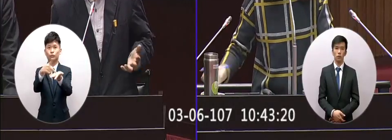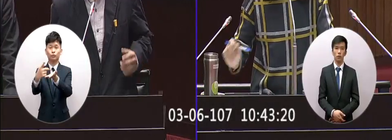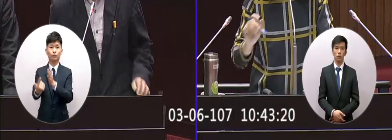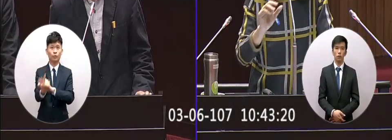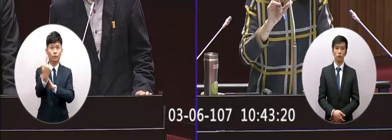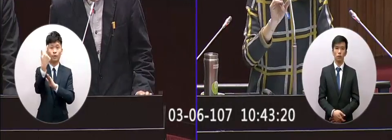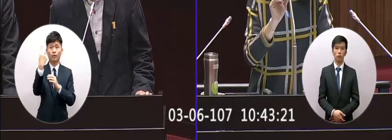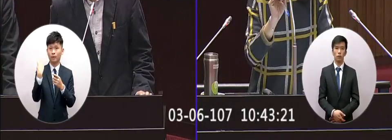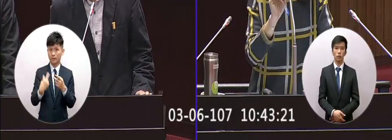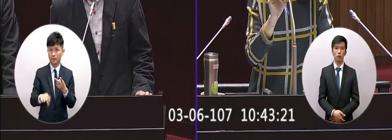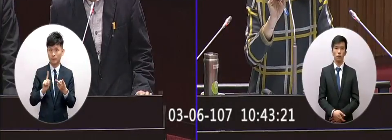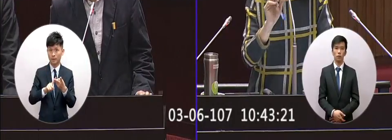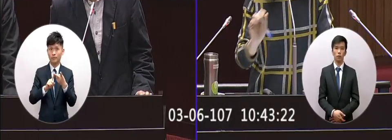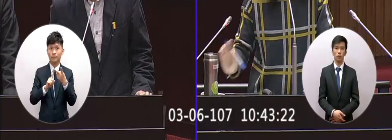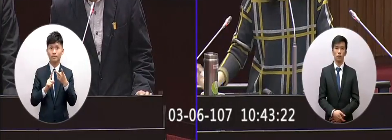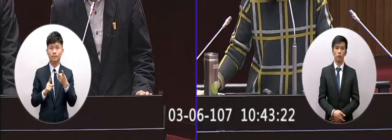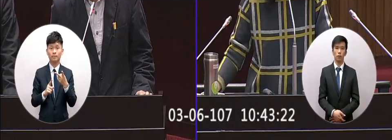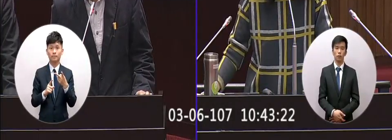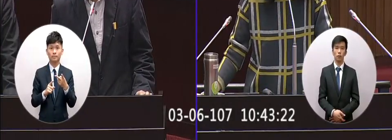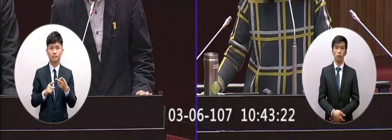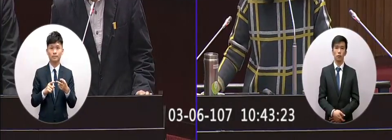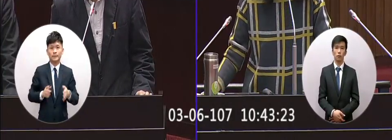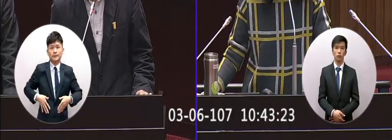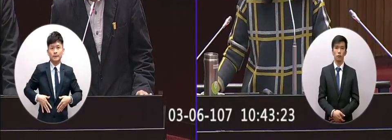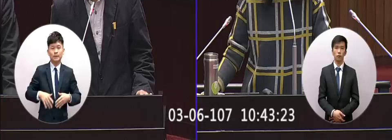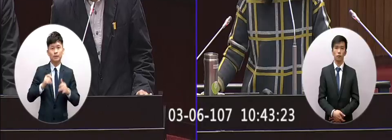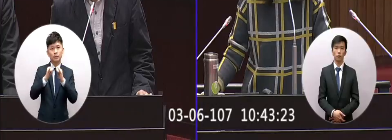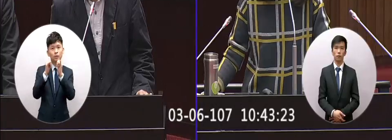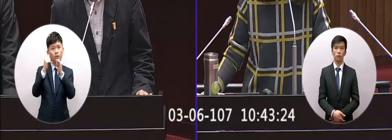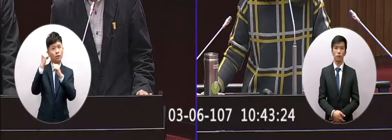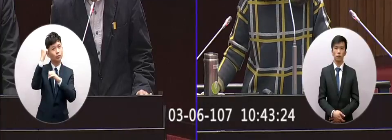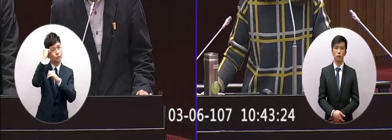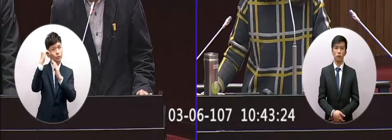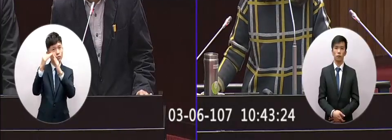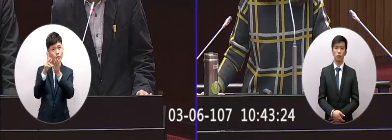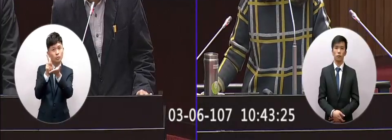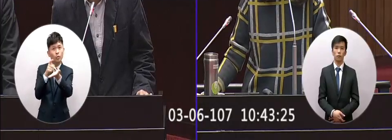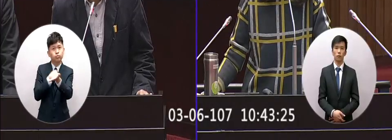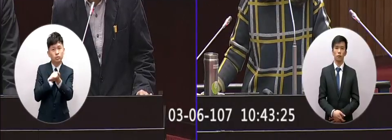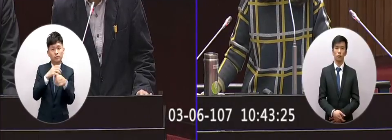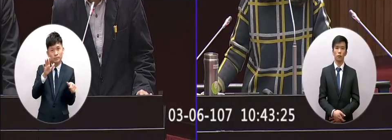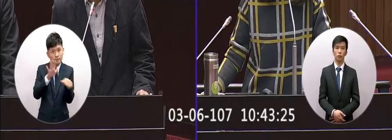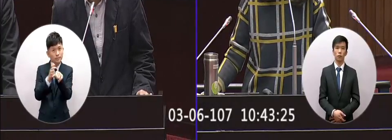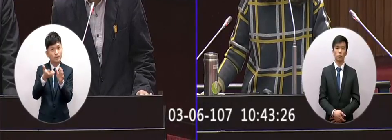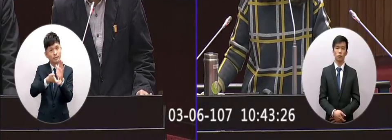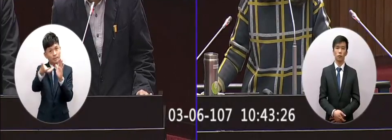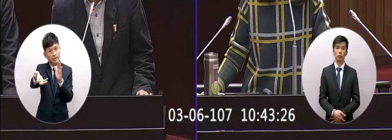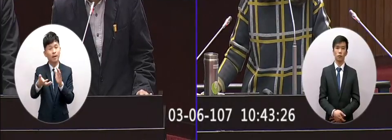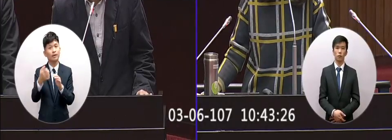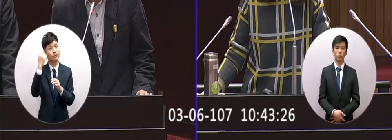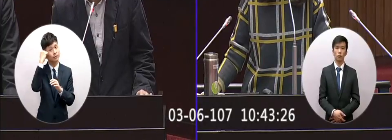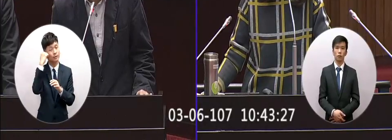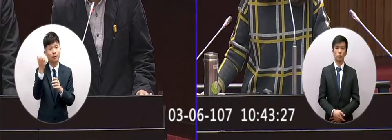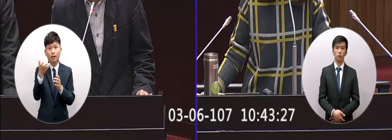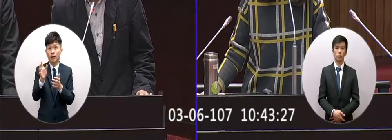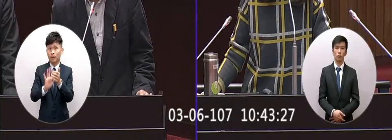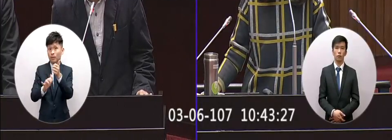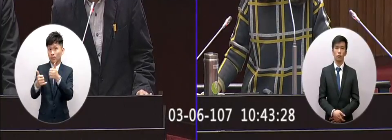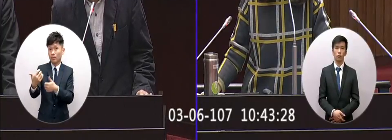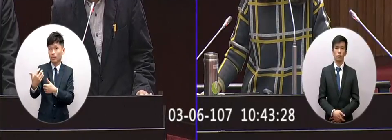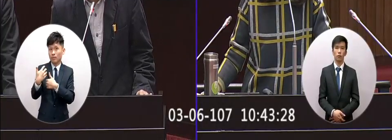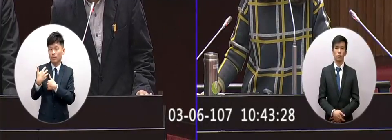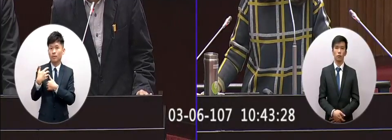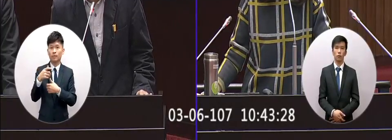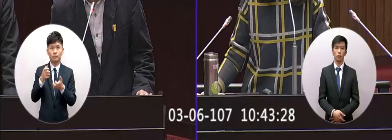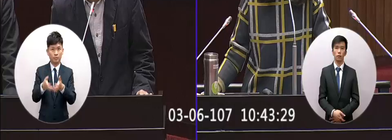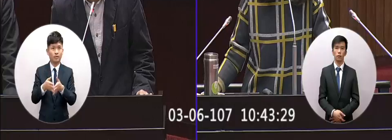让可以需要用社会住宅的赶快进驻。不过委员，你刚才关心的一个项目是最重要的，其